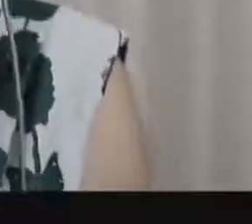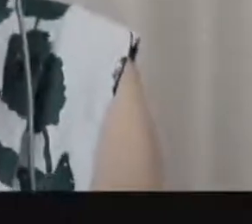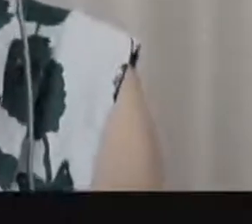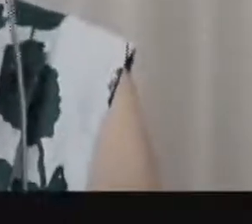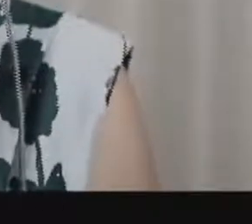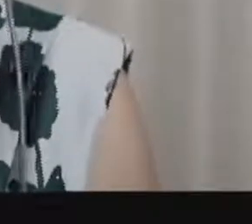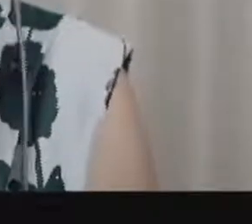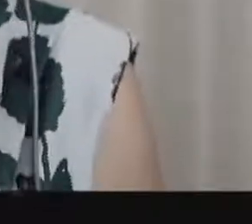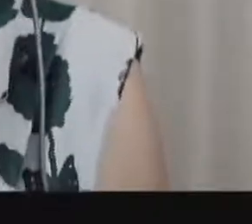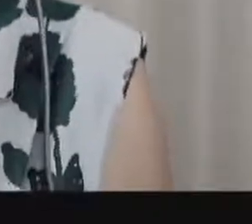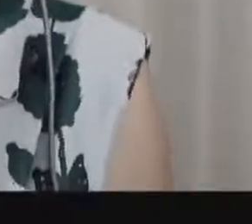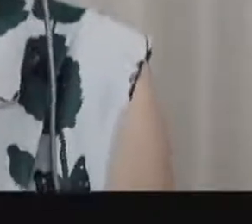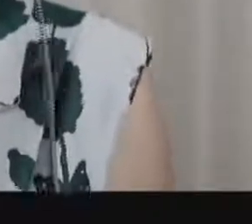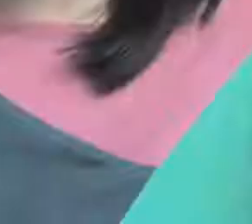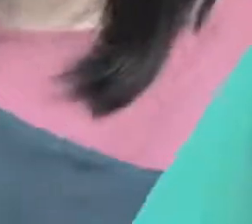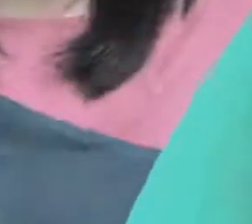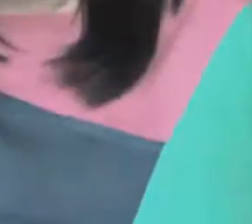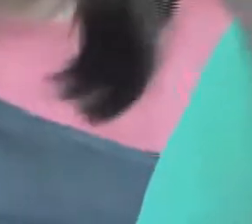mastiin